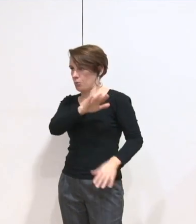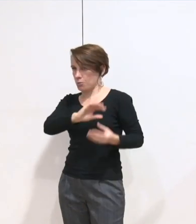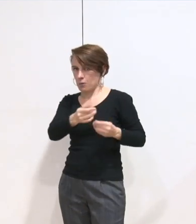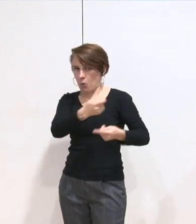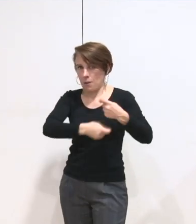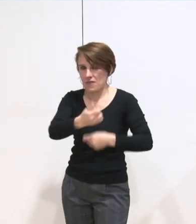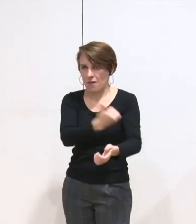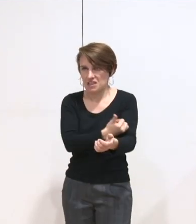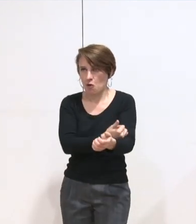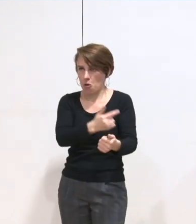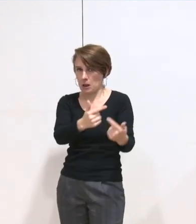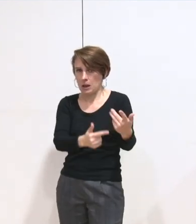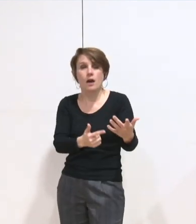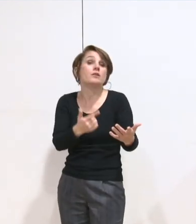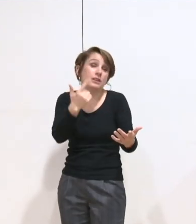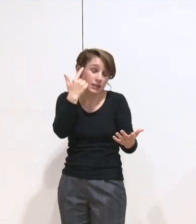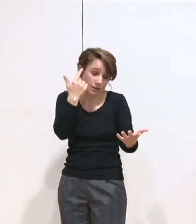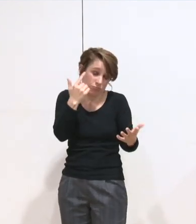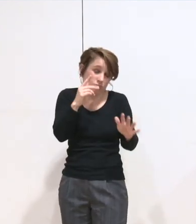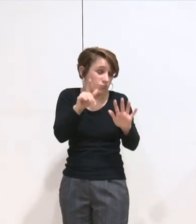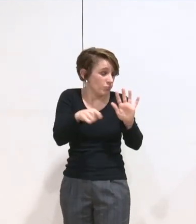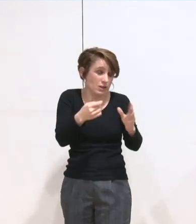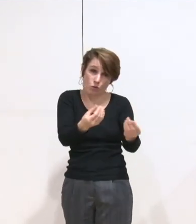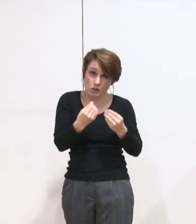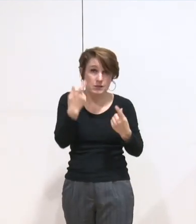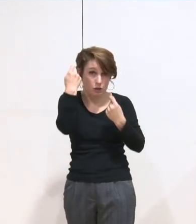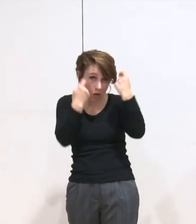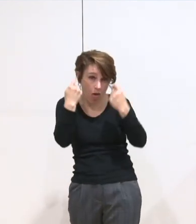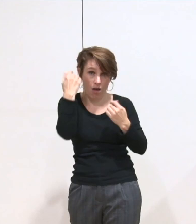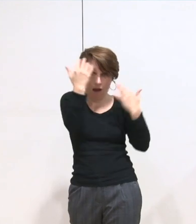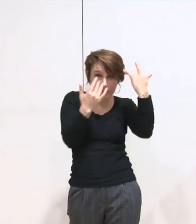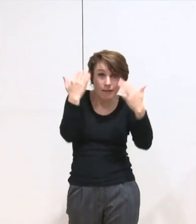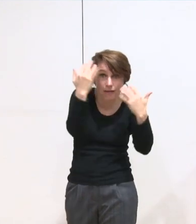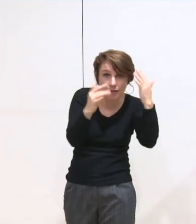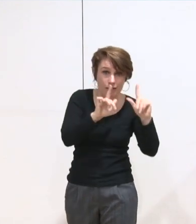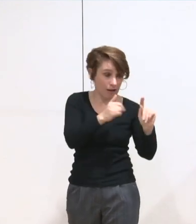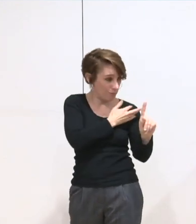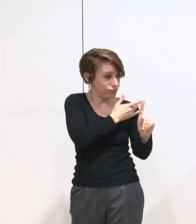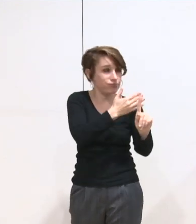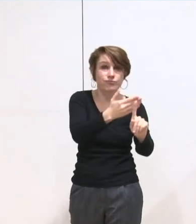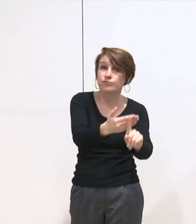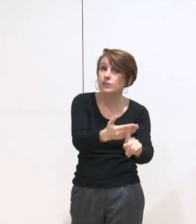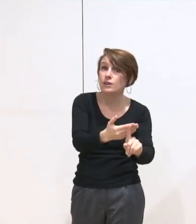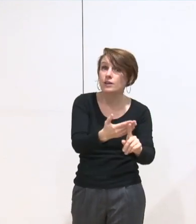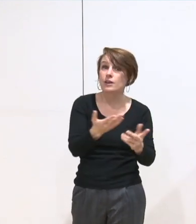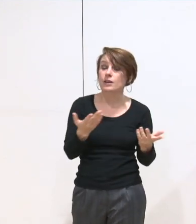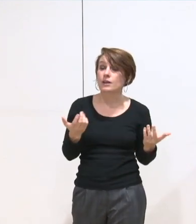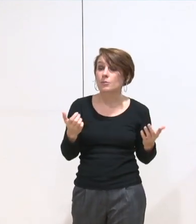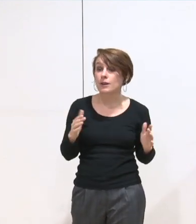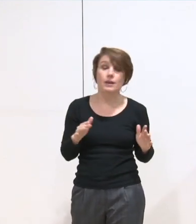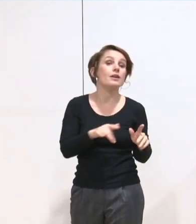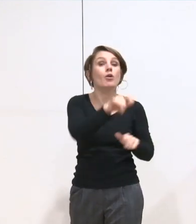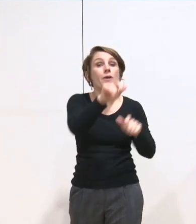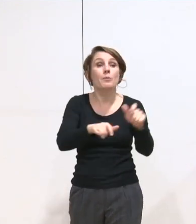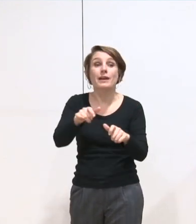continue, évidemment, d'inquiéter tout le monde. Depuis 1993, si les acteurs de ces trafics et de ce